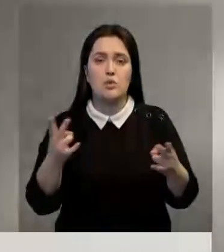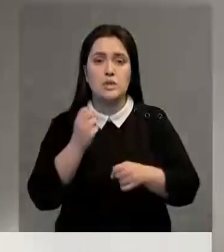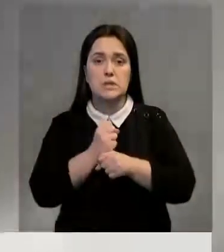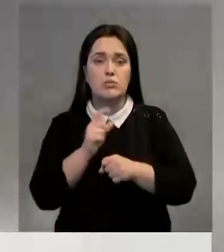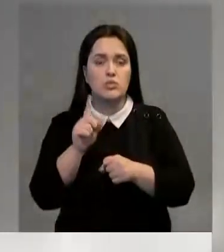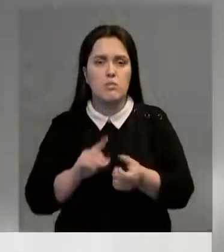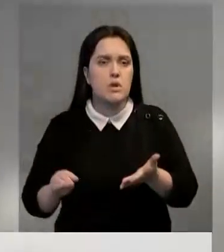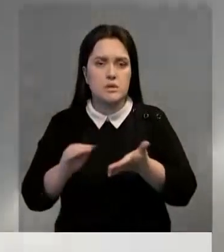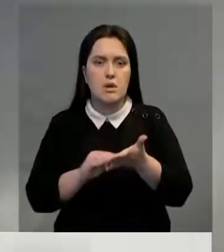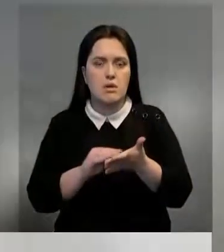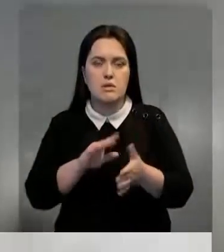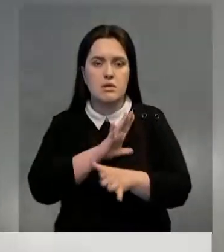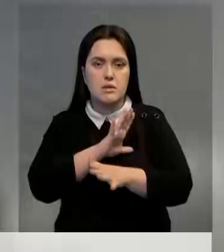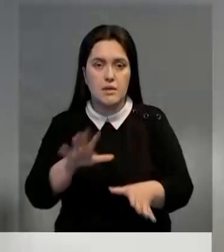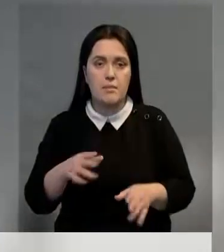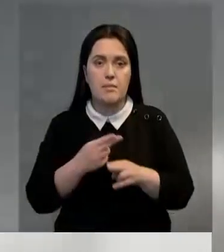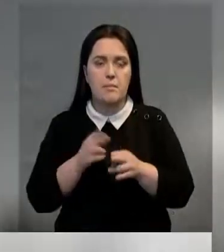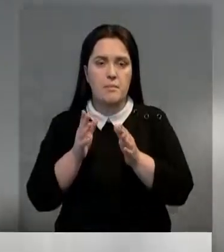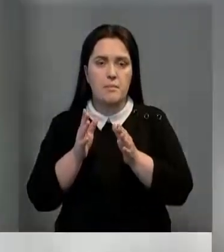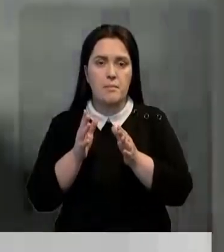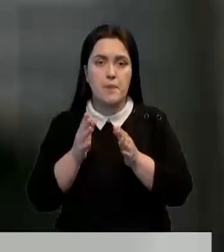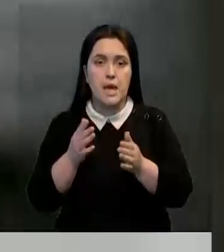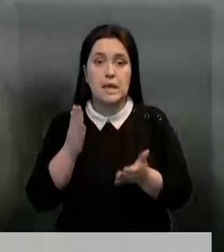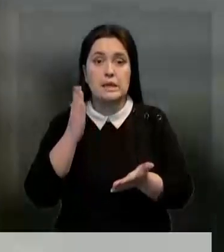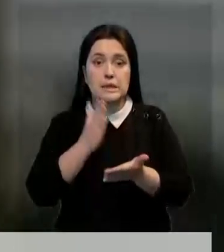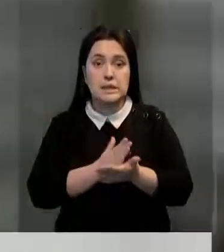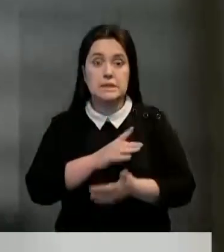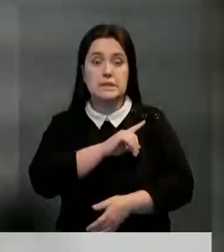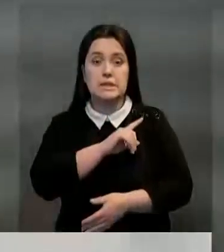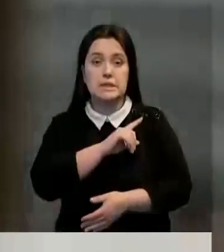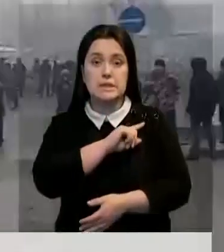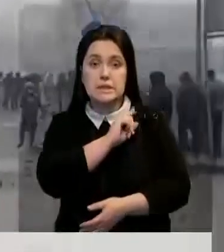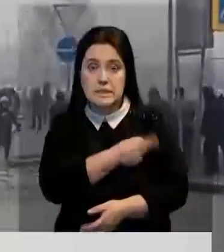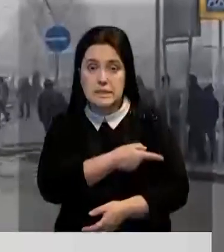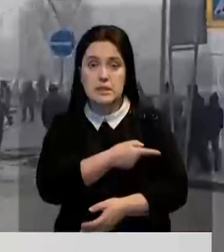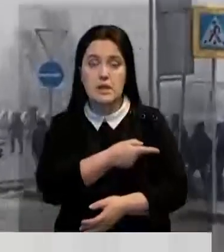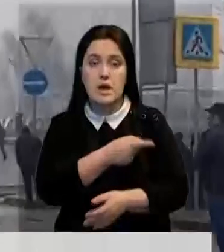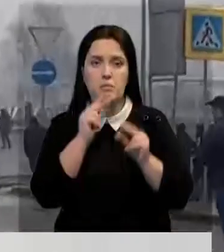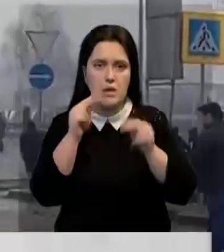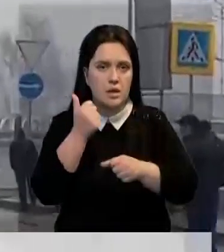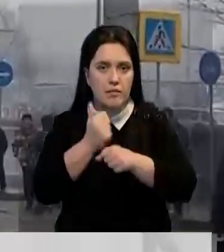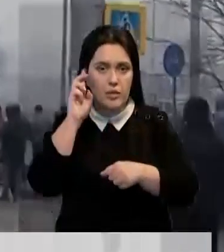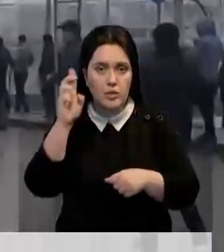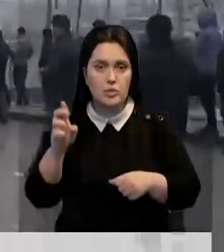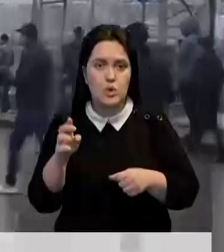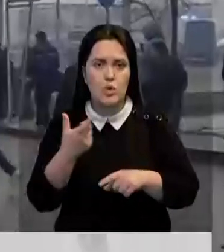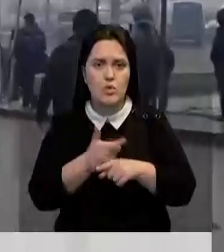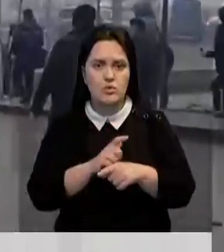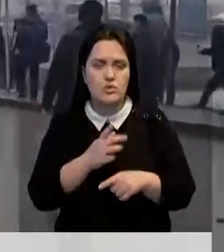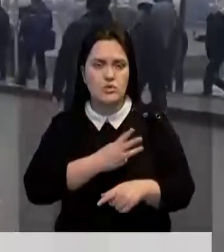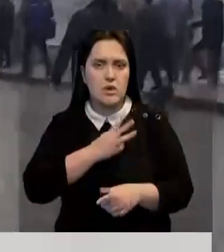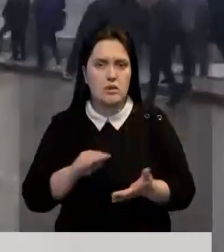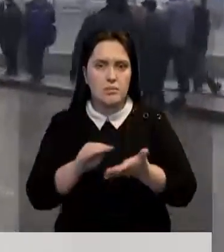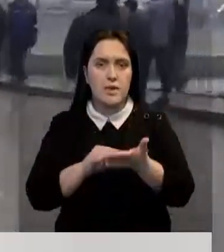не допустить повторения событий. Тем более есть силы, как признался глава государства, которые, цитата, «очень желают